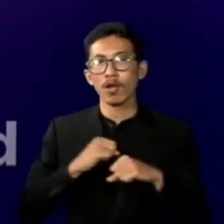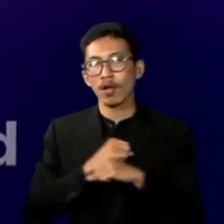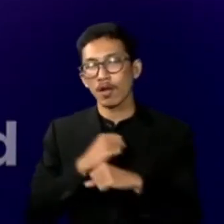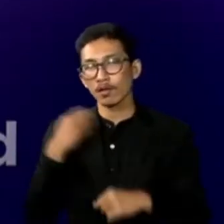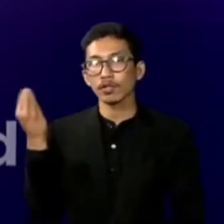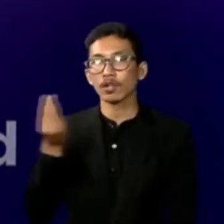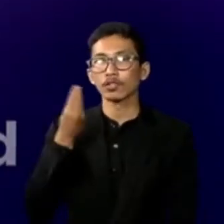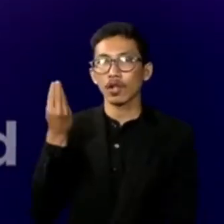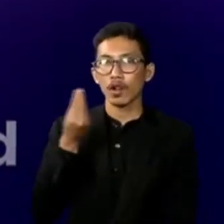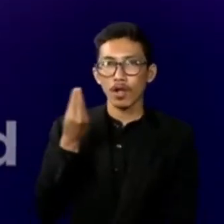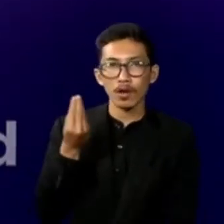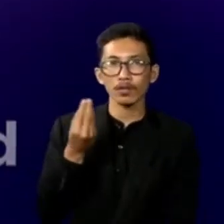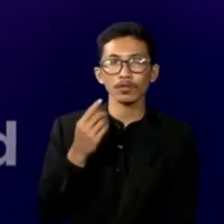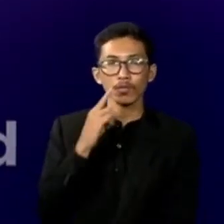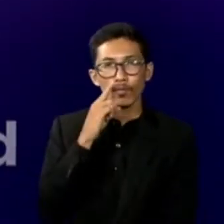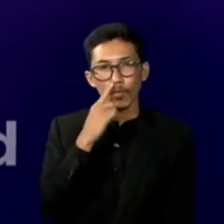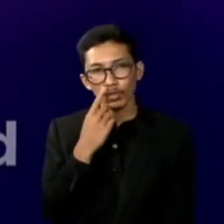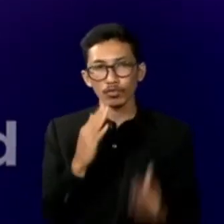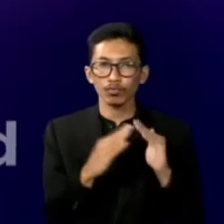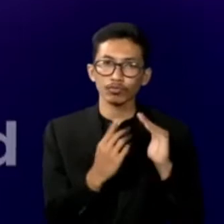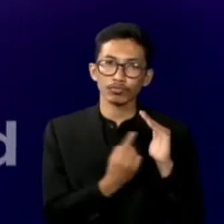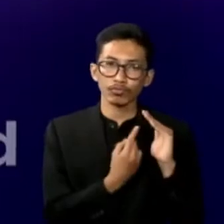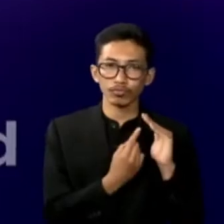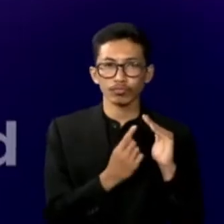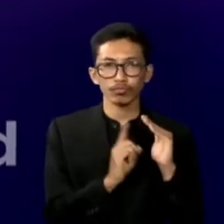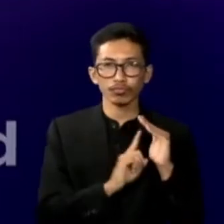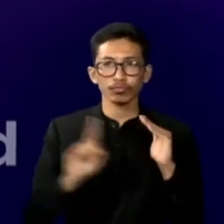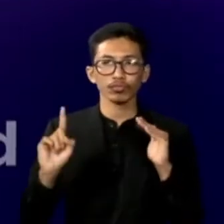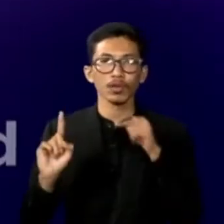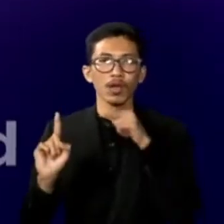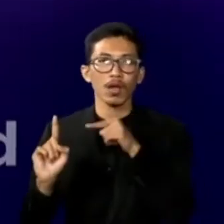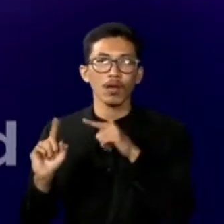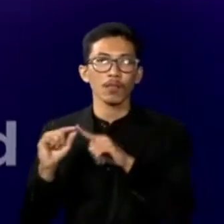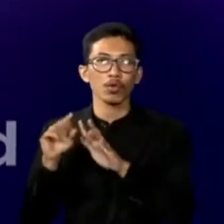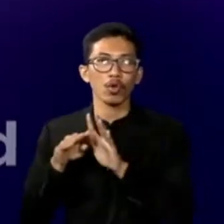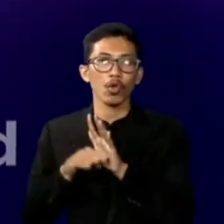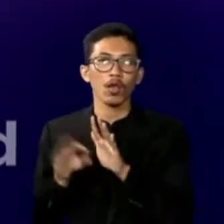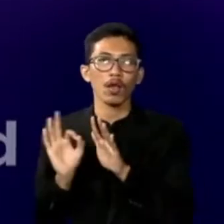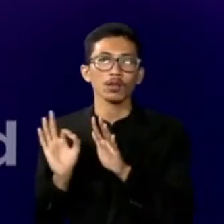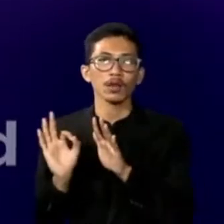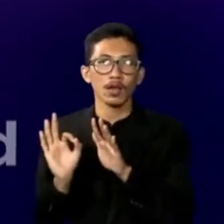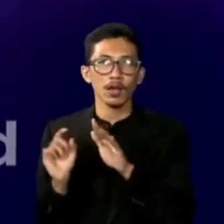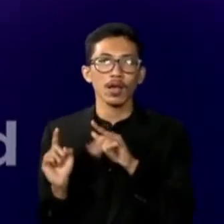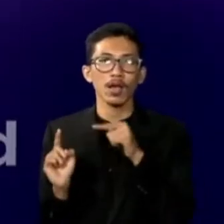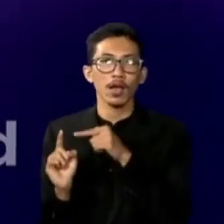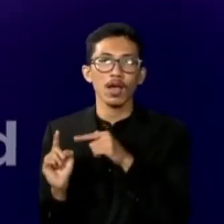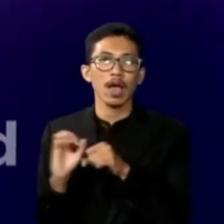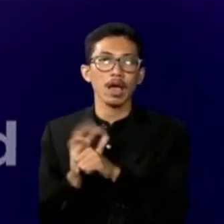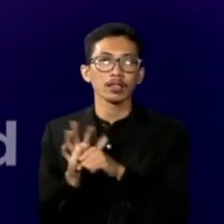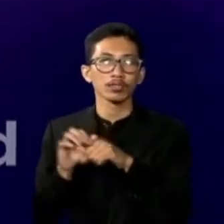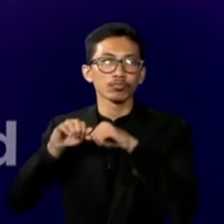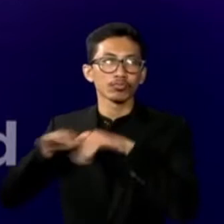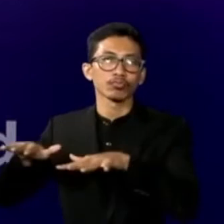dan sebagainya mereka tidak melakukan protokol yang sebenarnya akibatnya yang terjadi adalah penularan juga